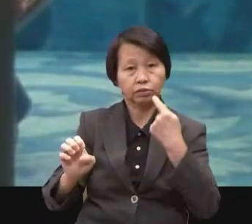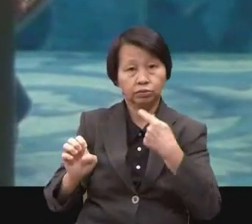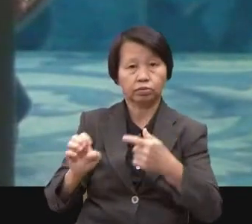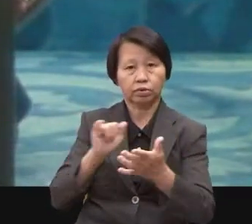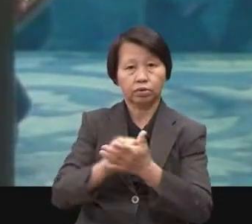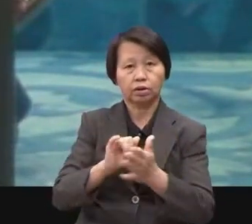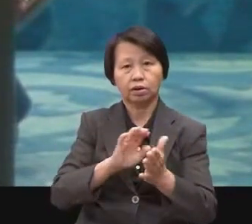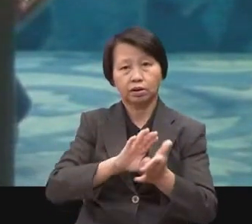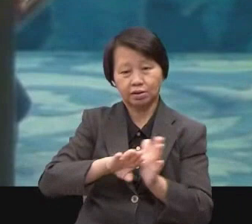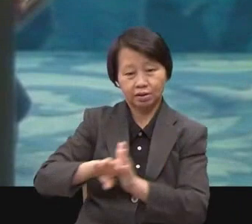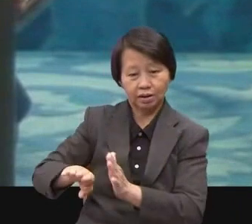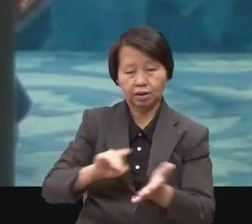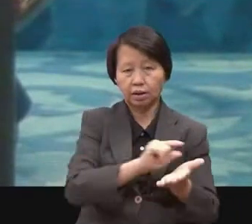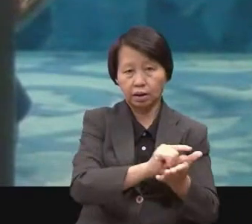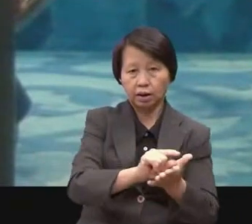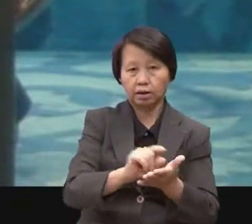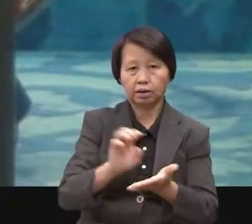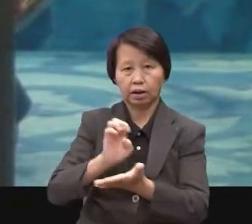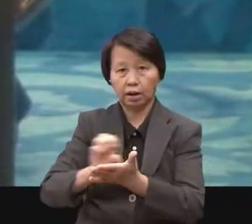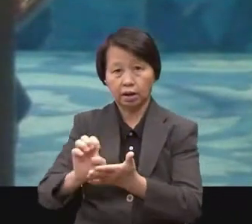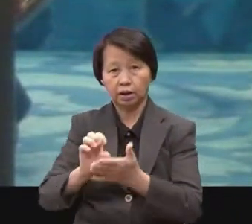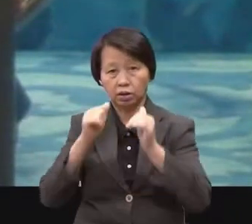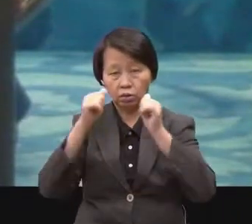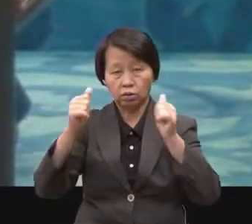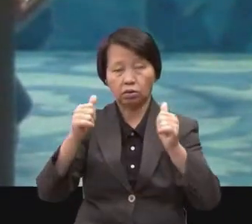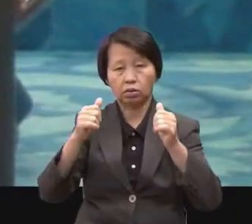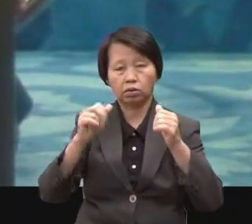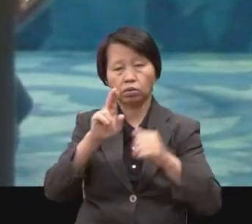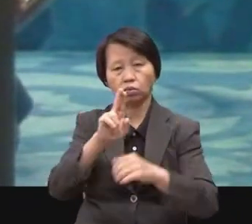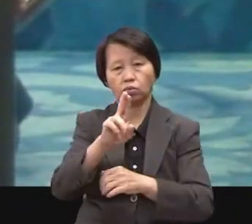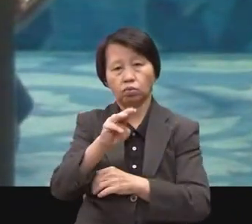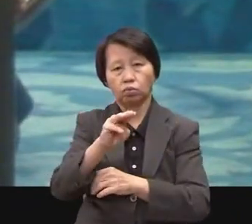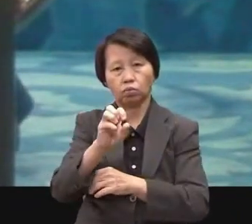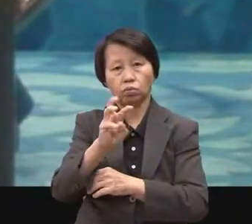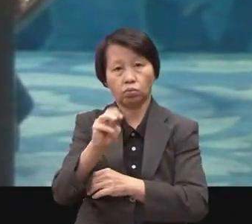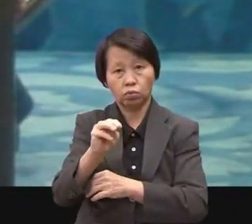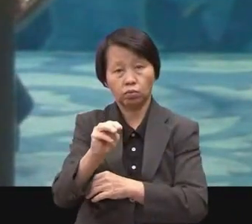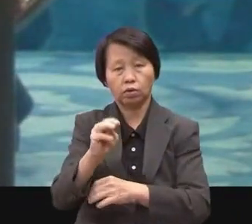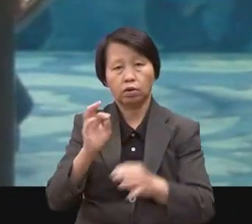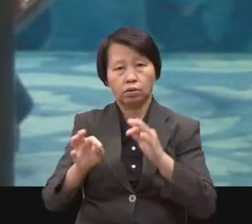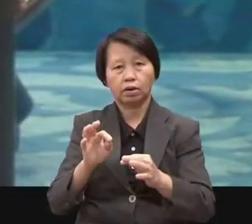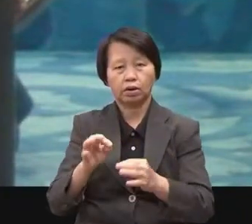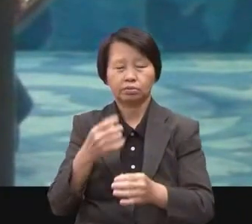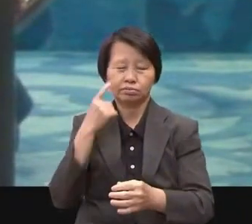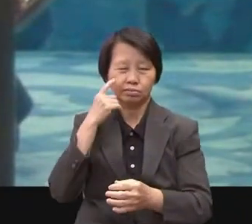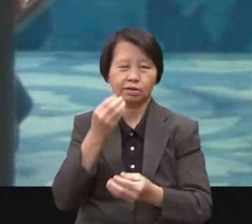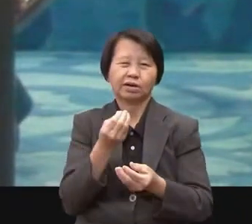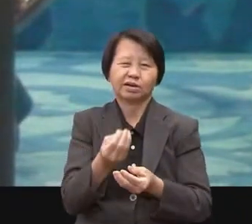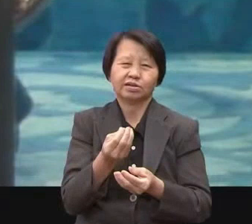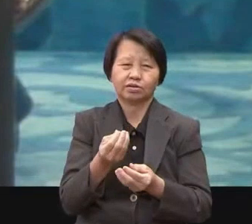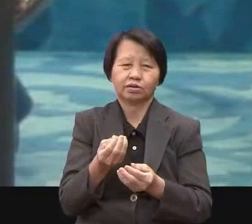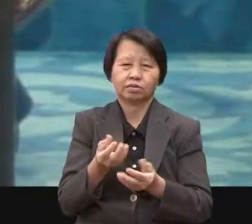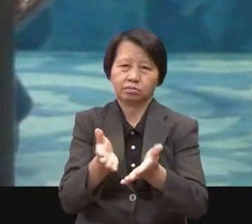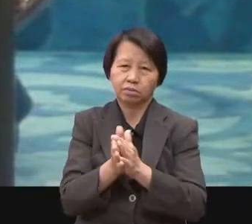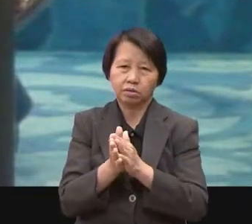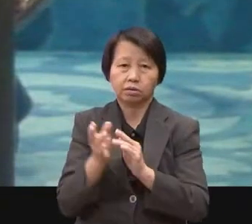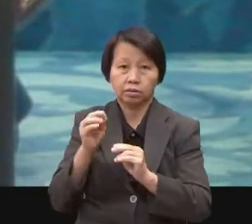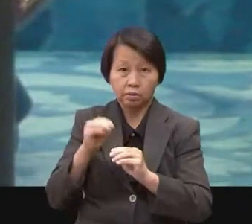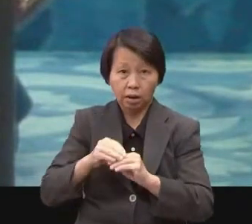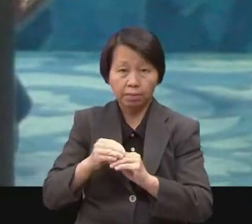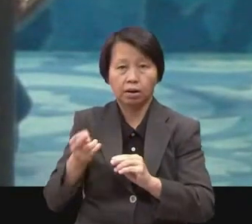gaji umum ya dari segi walaupun dianggap kecil minta tambahan tetapi